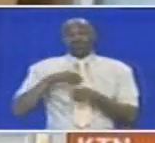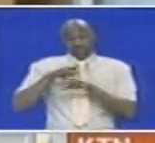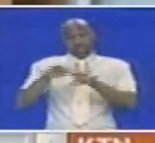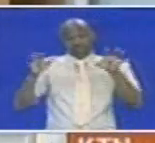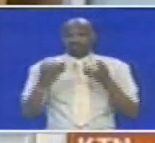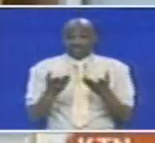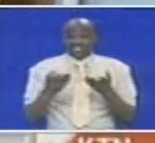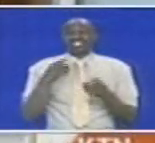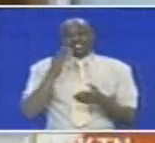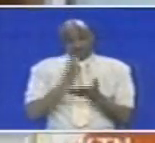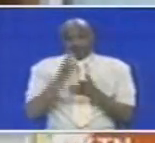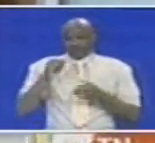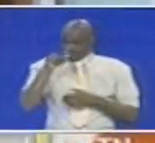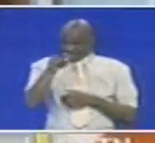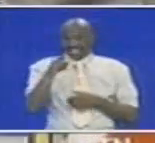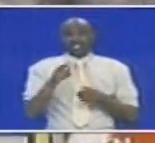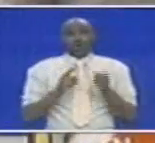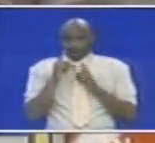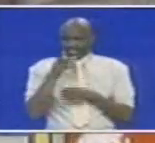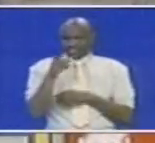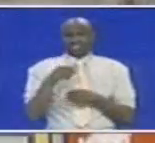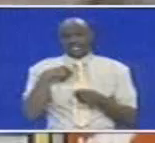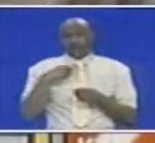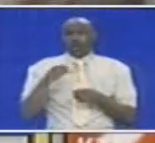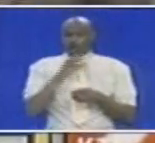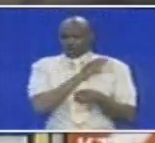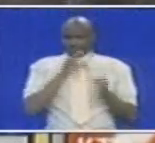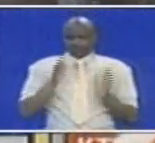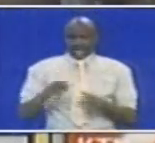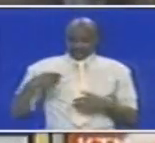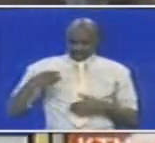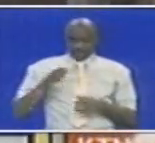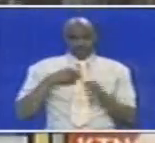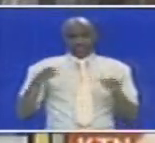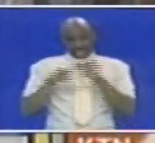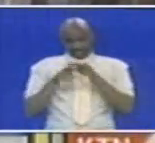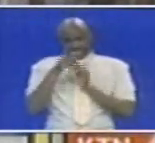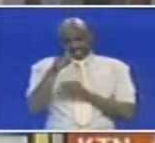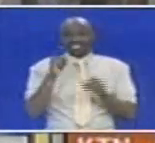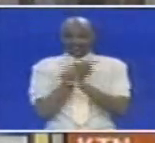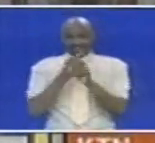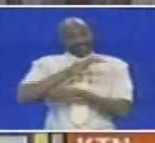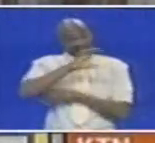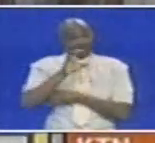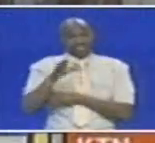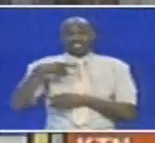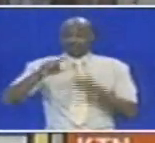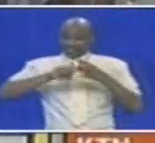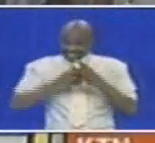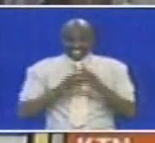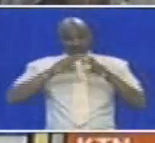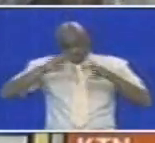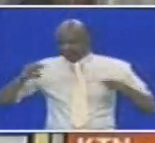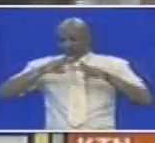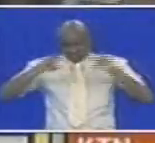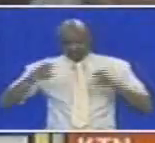Bila shaka ni kutokana na makali haya ndiposa makamishna pamoja na manaibu wao katika baadhi ya kaunti nchini wakaanza misako